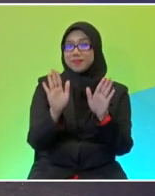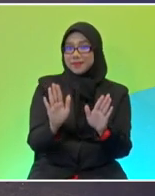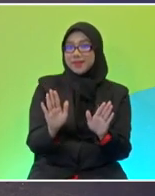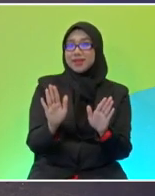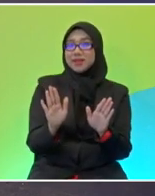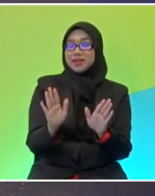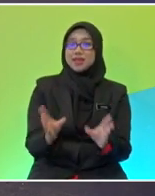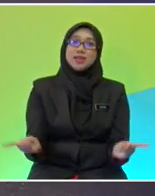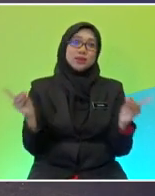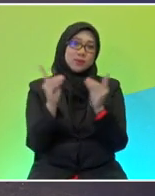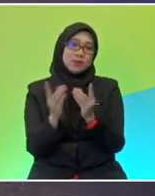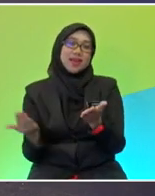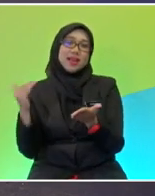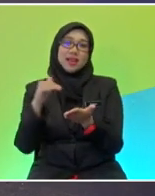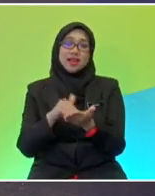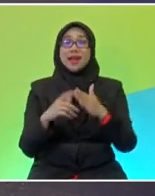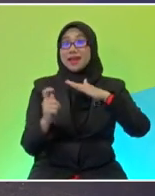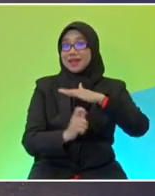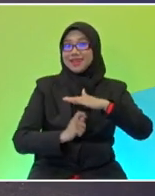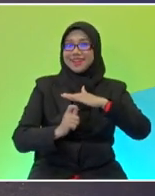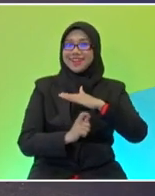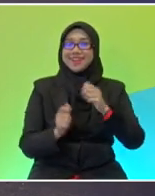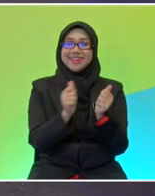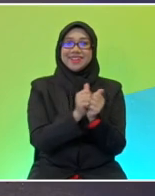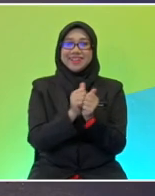kembali lagi ke slot prasekolah